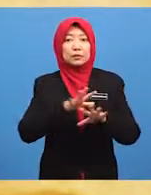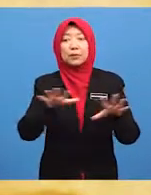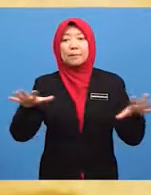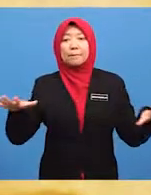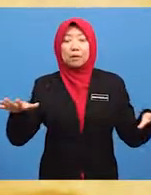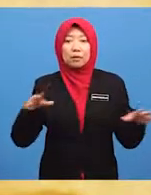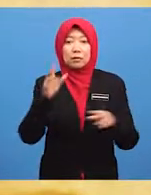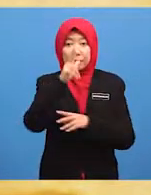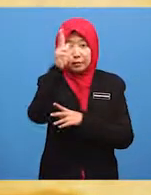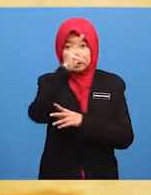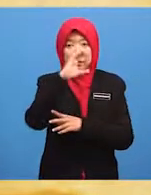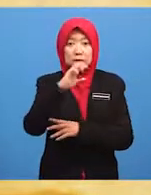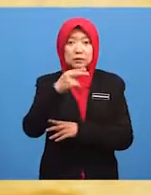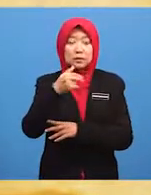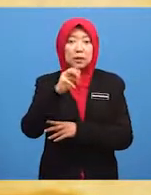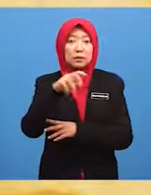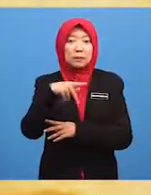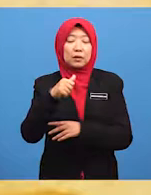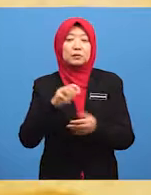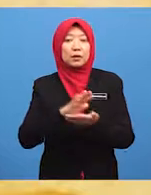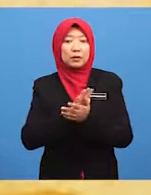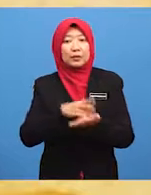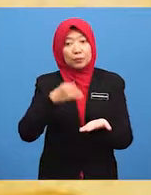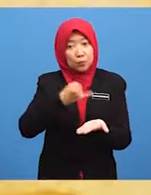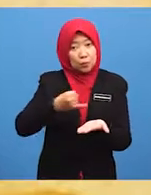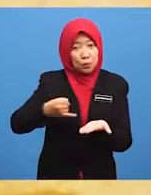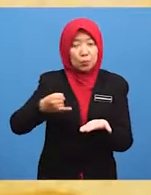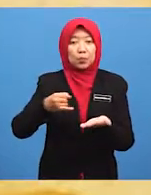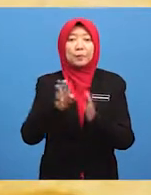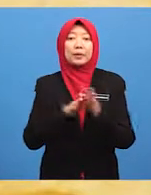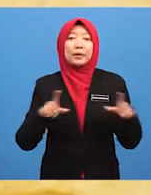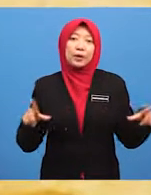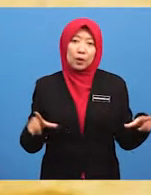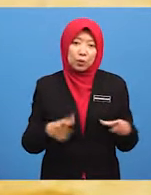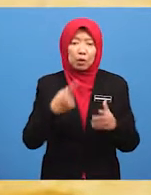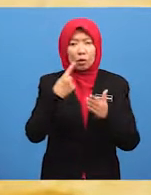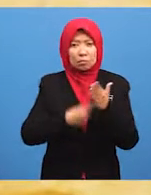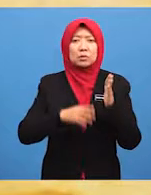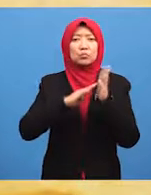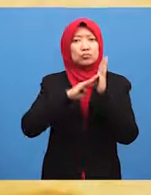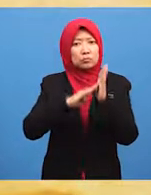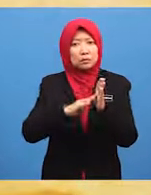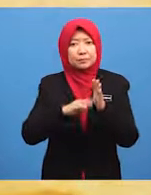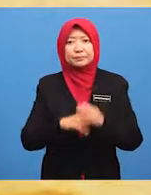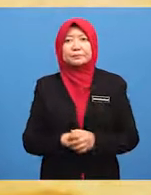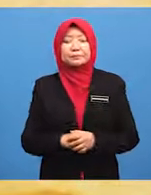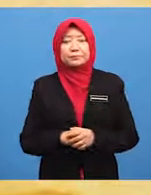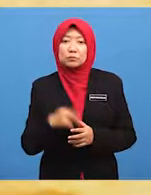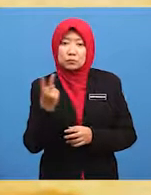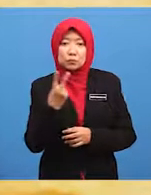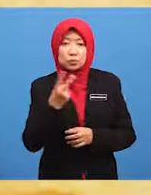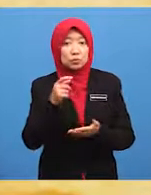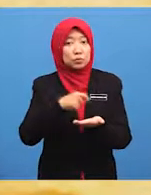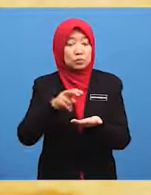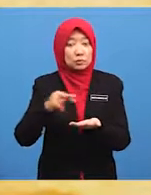Champa, maka perkembangan tulisan Jawi turut berlaku. Apakah bukti penggunaan kedua-dua